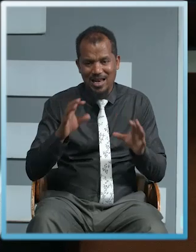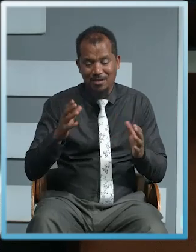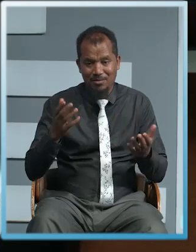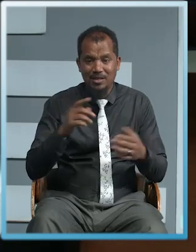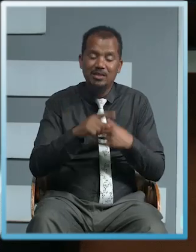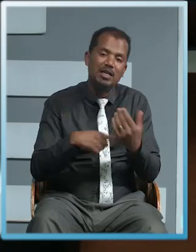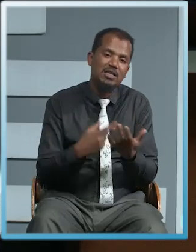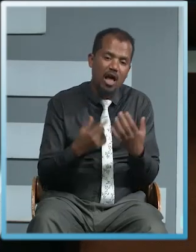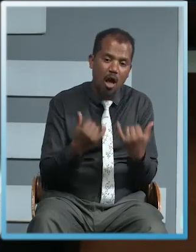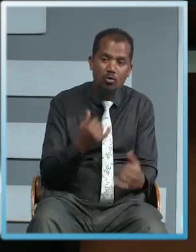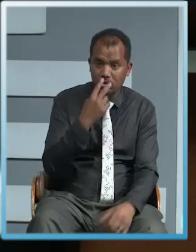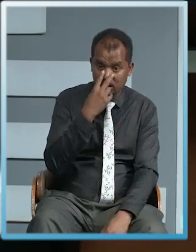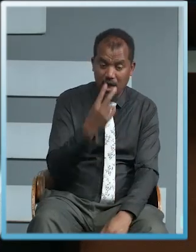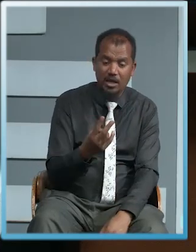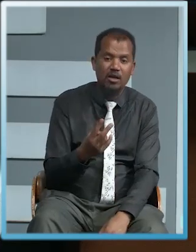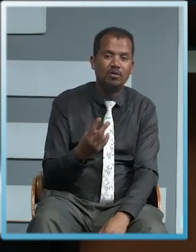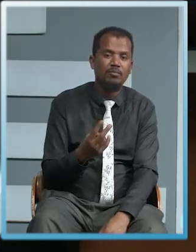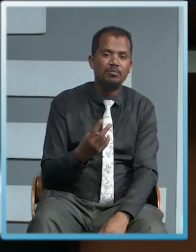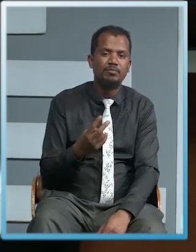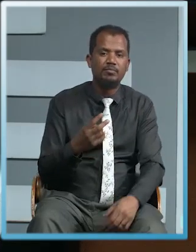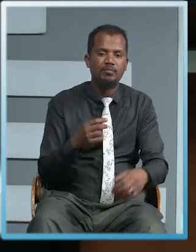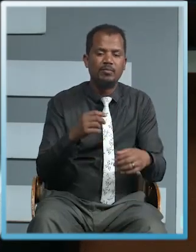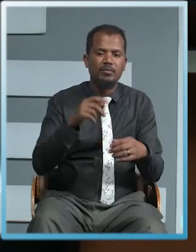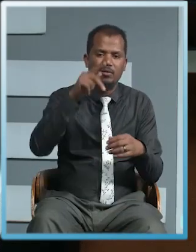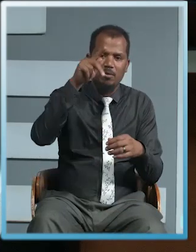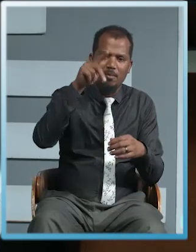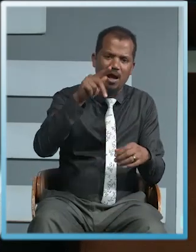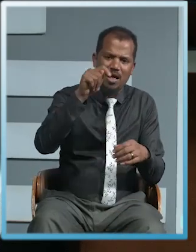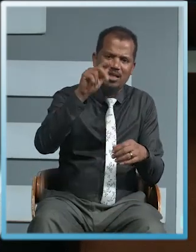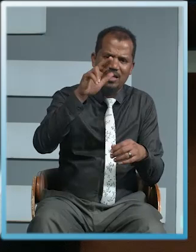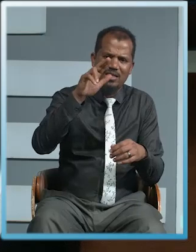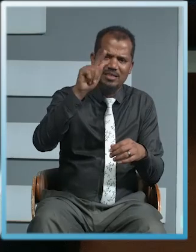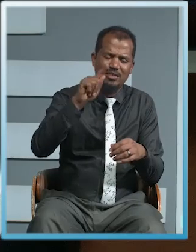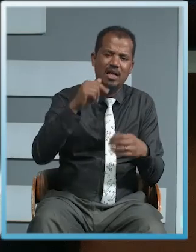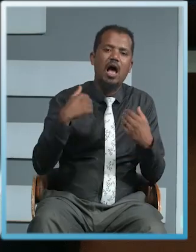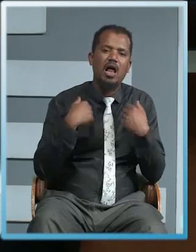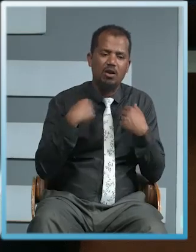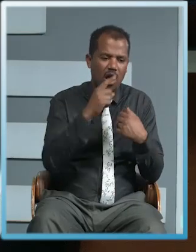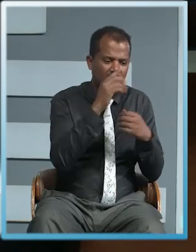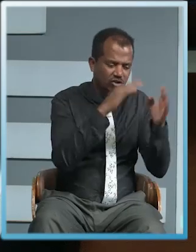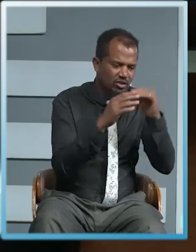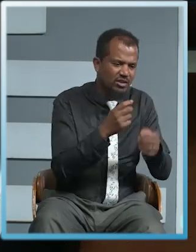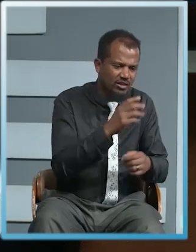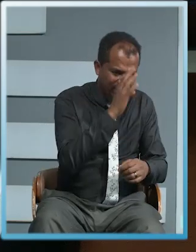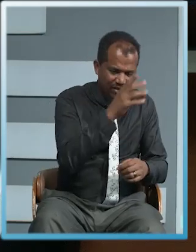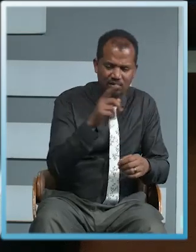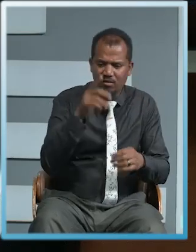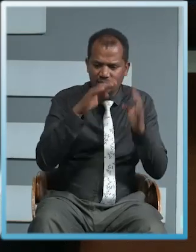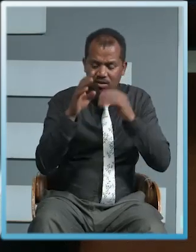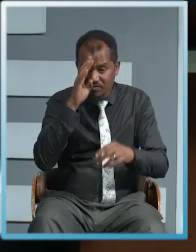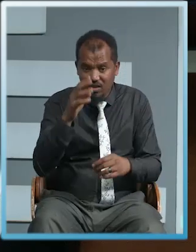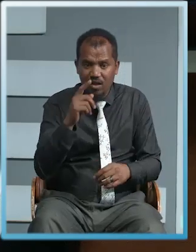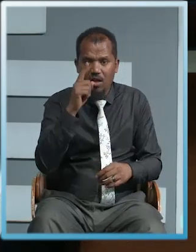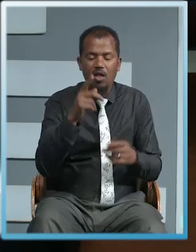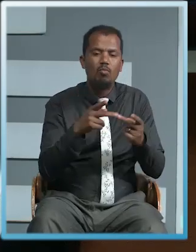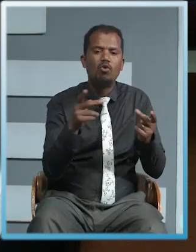نه دمو هندایانو پاتر ناله مالت منو مالت نو آنچه گرسی پتالیه آنچه گرسی پتالیه. سلیهونه